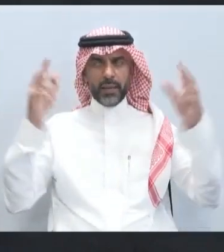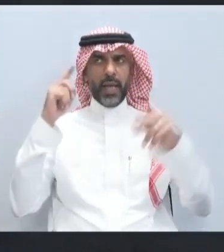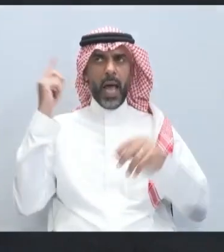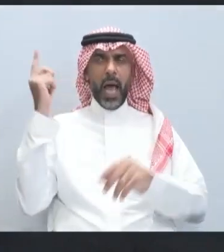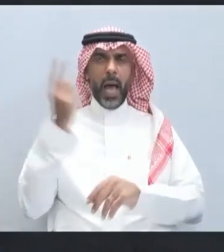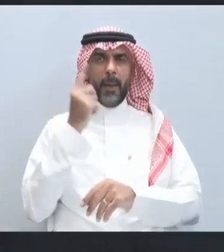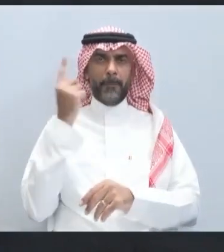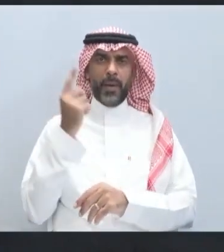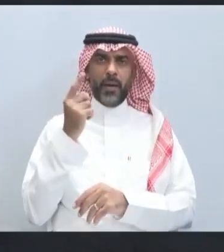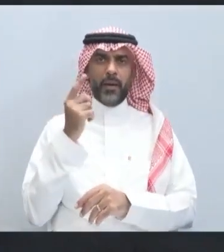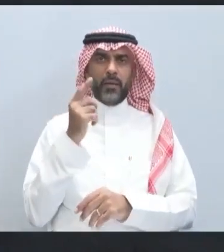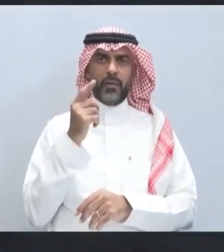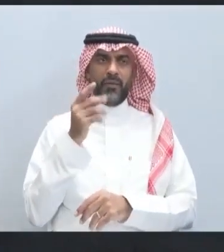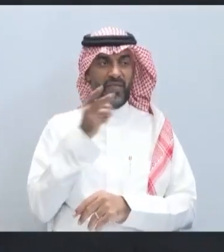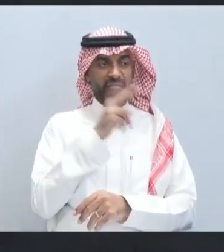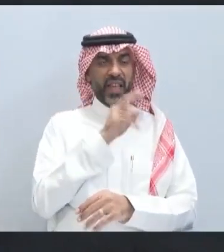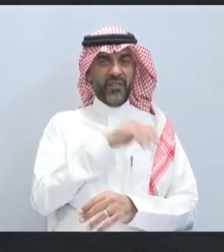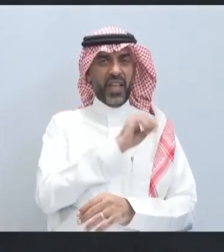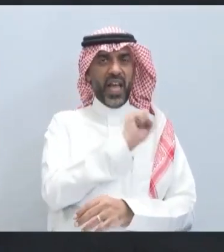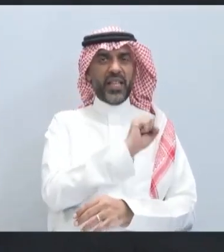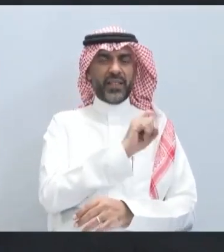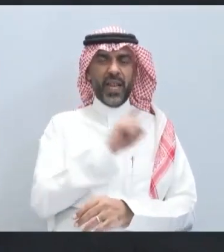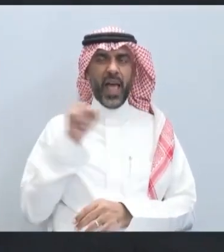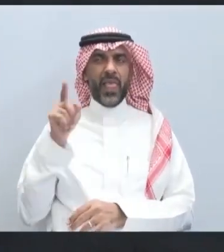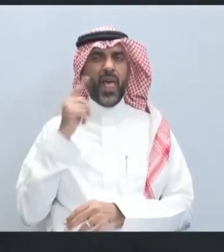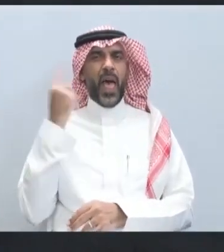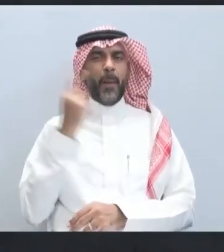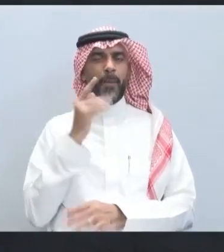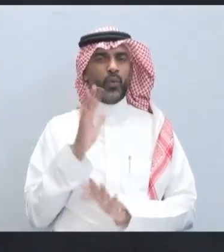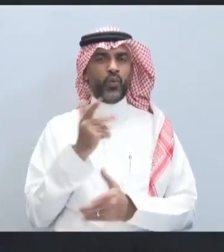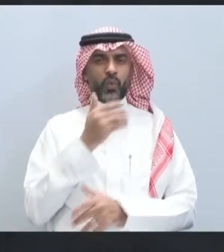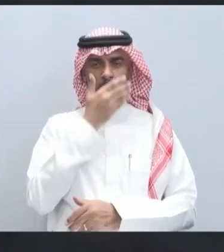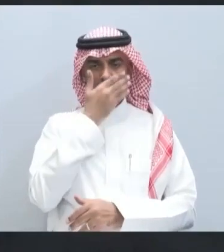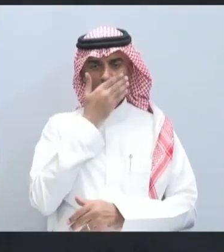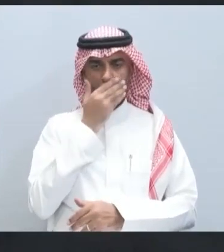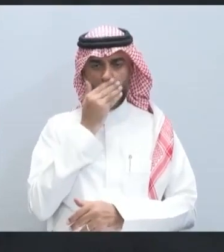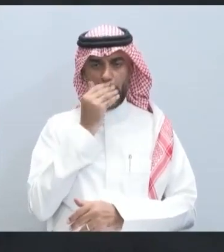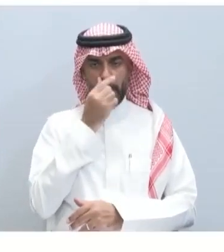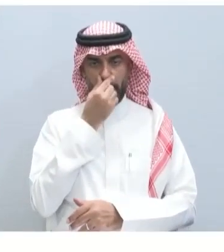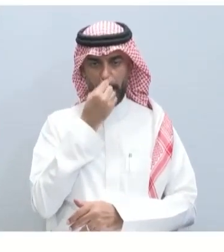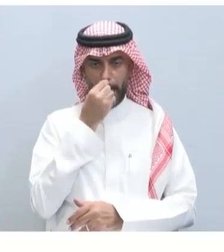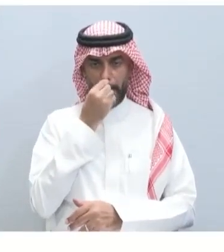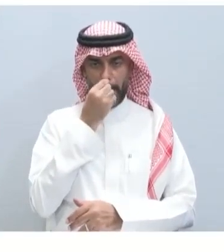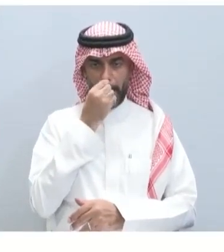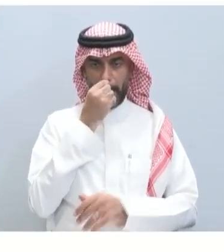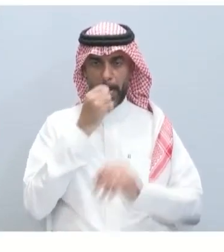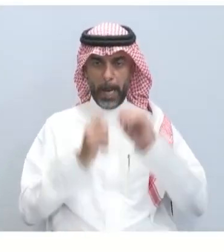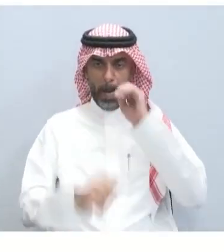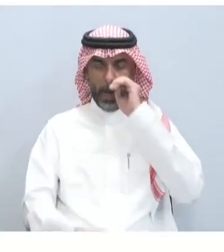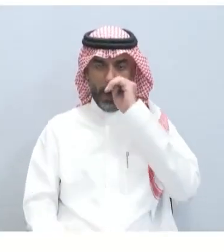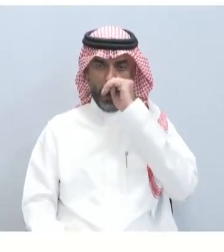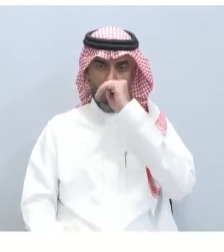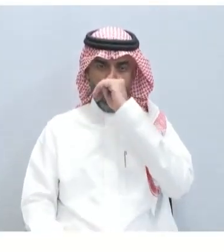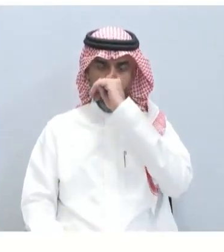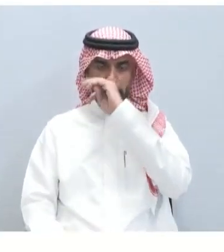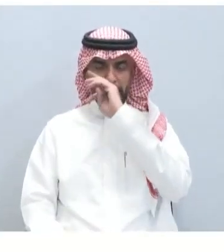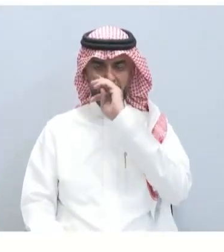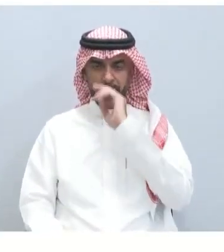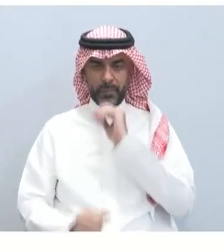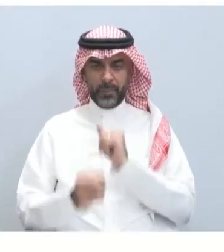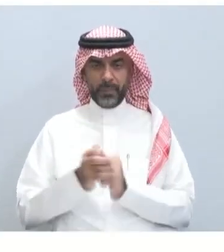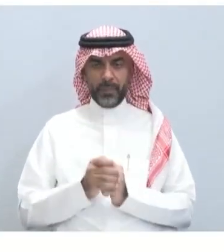متخصصه قواعد المعلومات العامه ما المقصود بها هي قواعد بيانات تستخدم